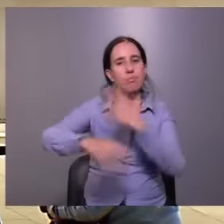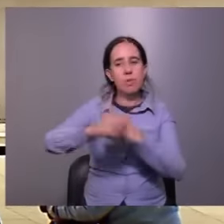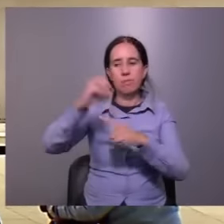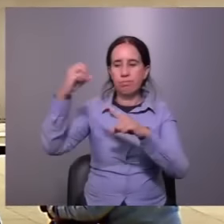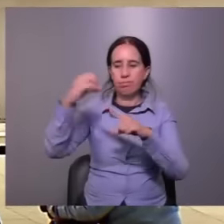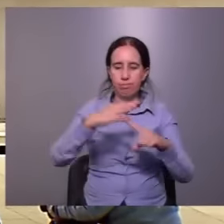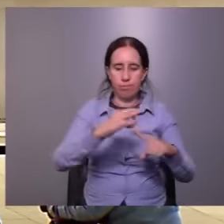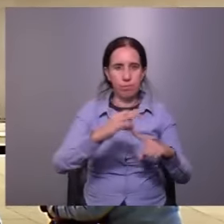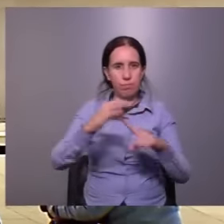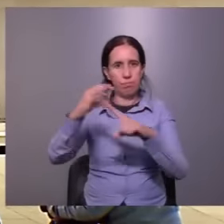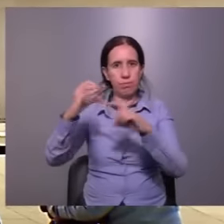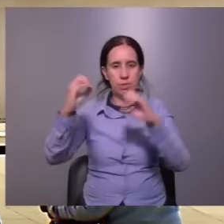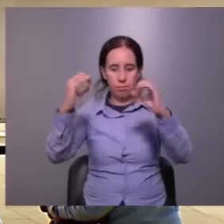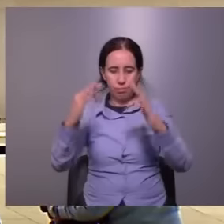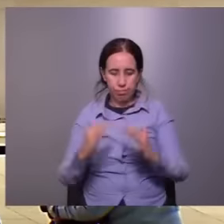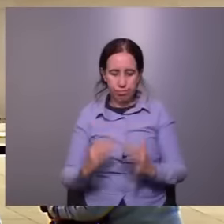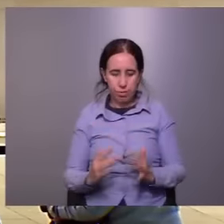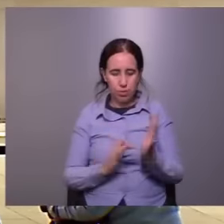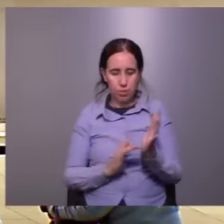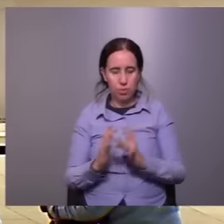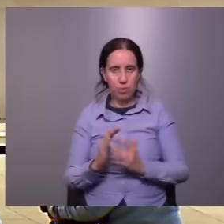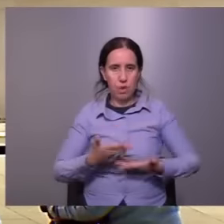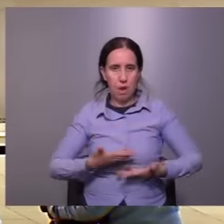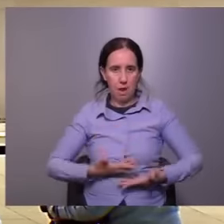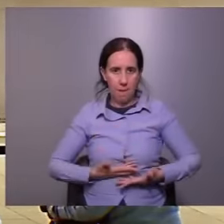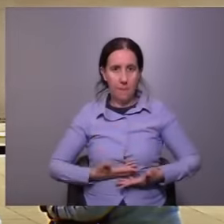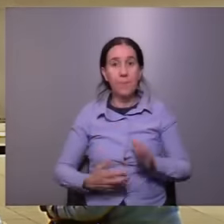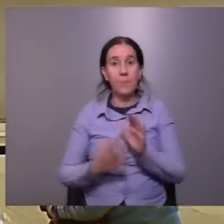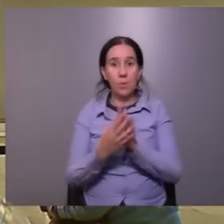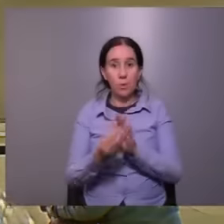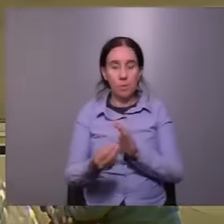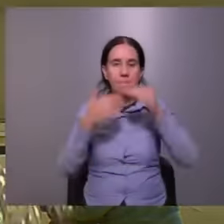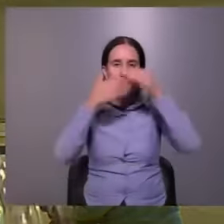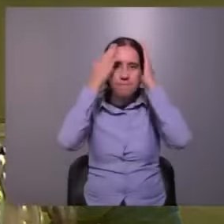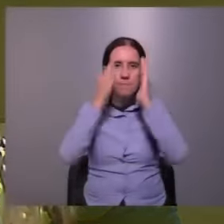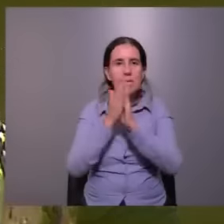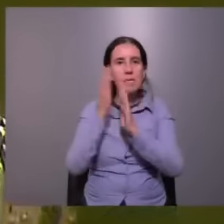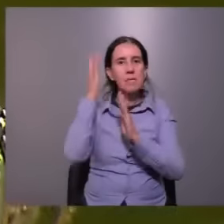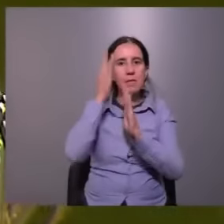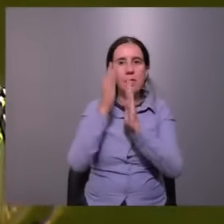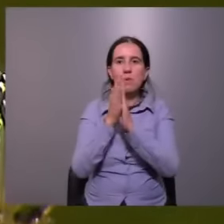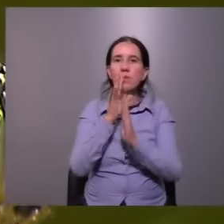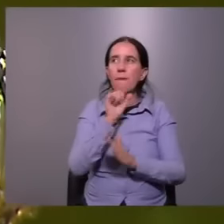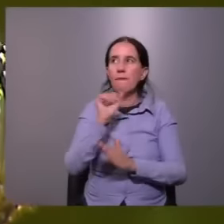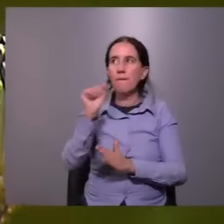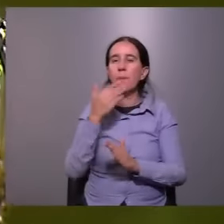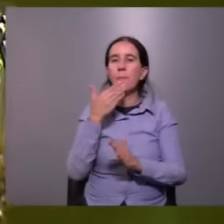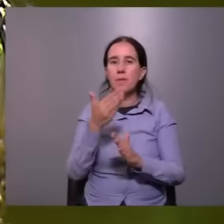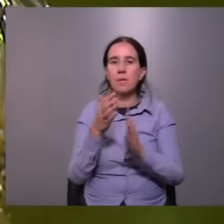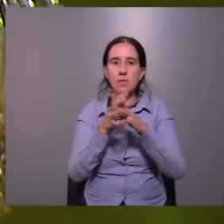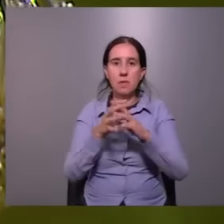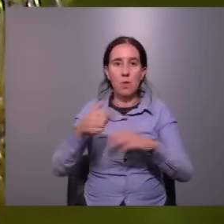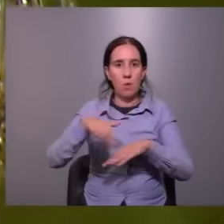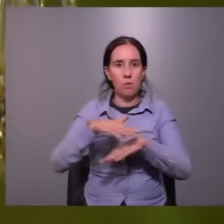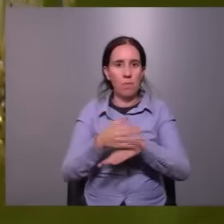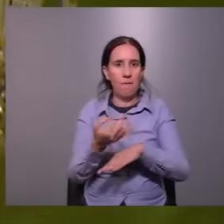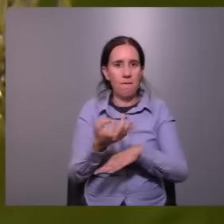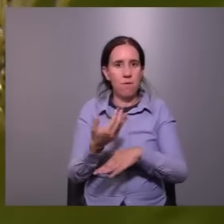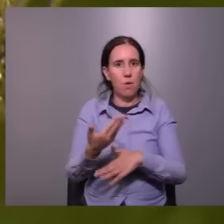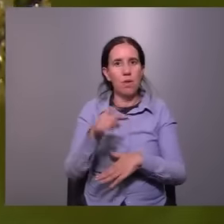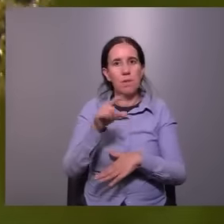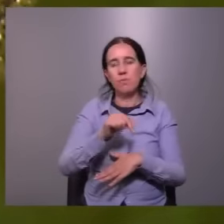Ave Maria, piena di grazia, il Signore è con te. Tu sei benedetta fra le donne e benedetto è il frutto del tuo